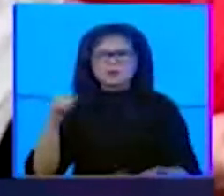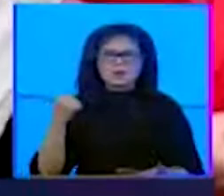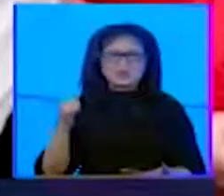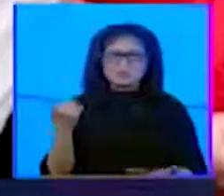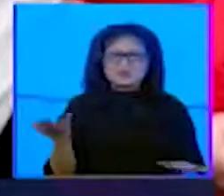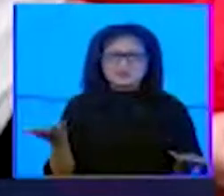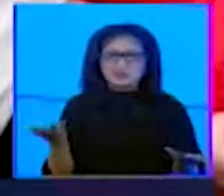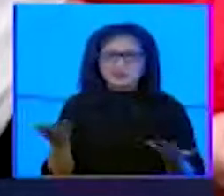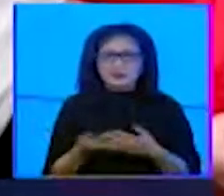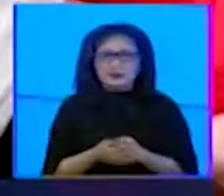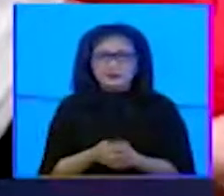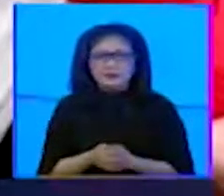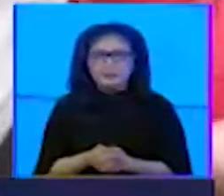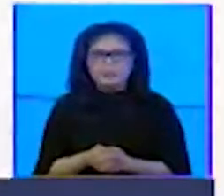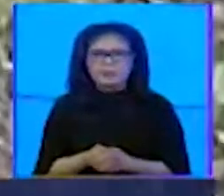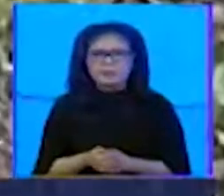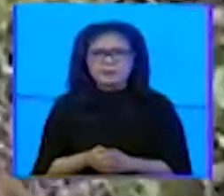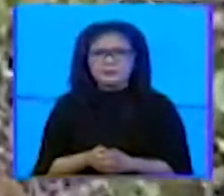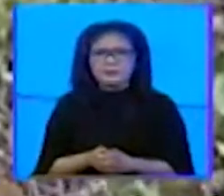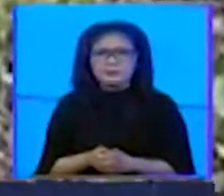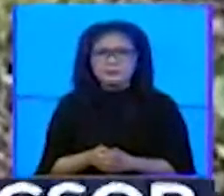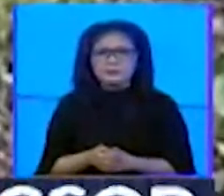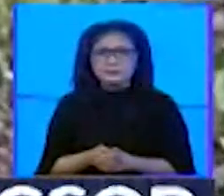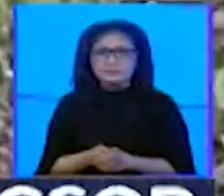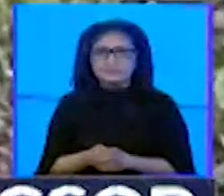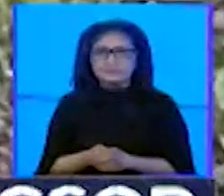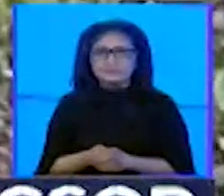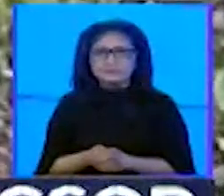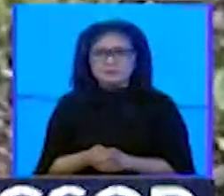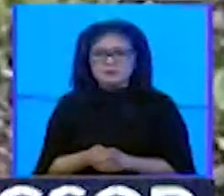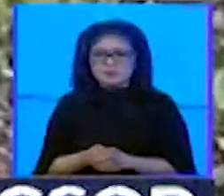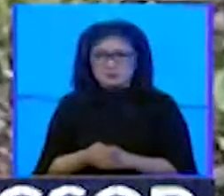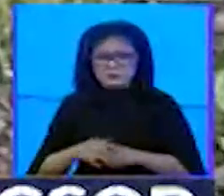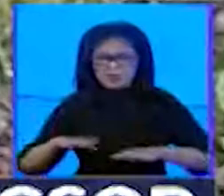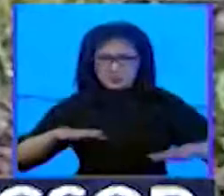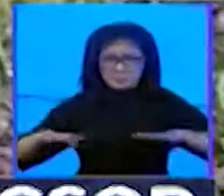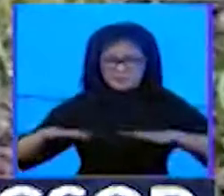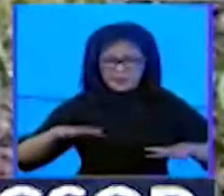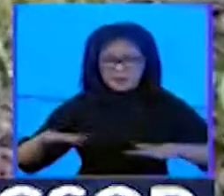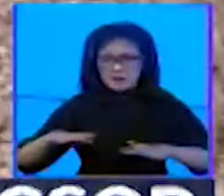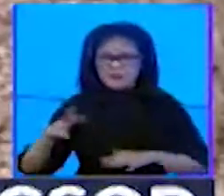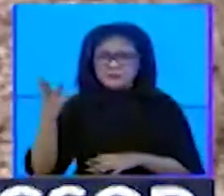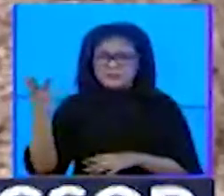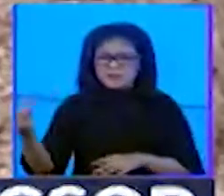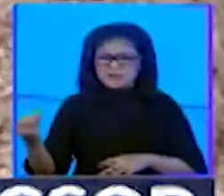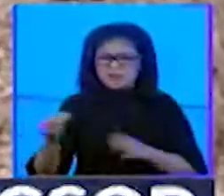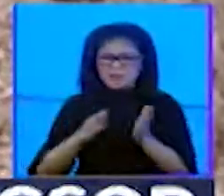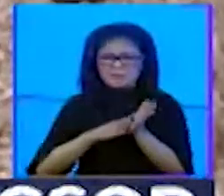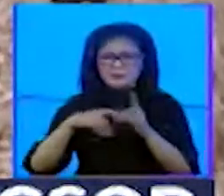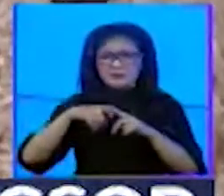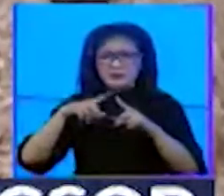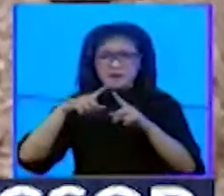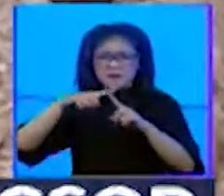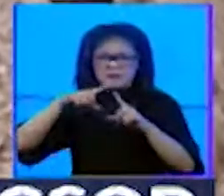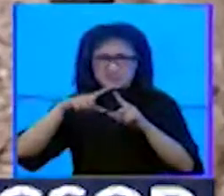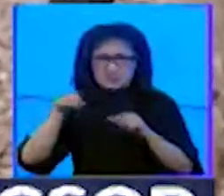adanya kemungkinan longsor. Gempa susulan yang terjadi di Desa Mekata, Kecamatan Malunda membuat puluhan warga